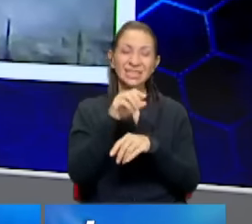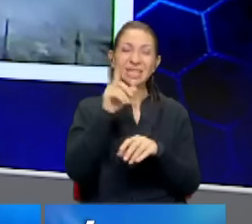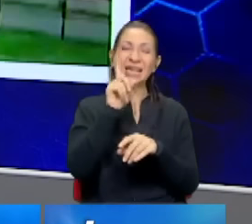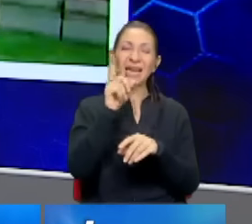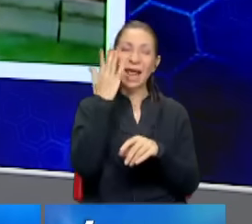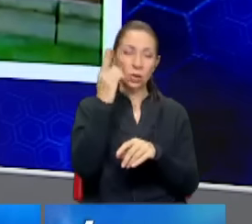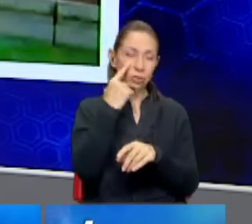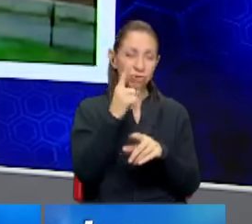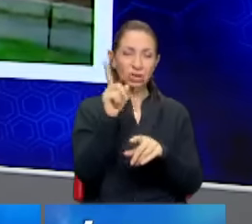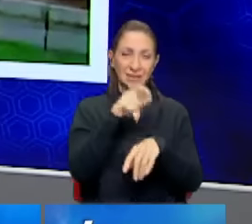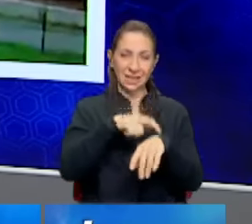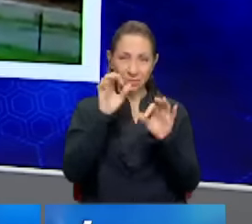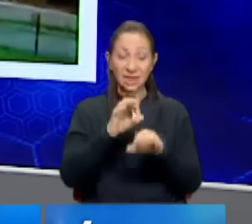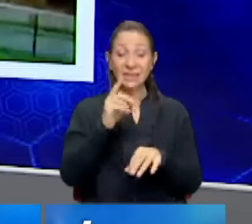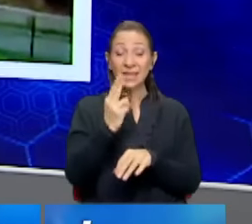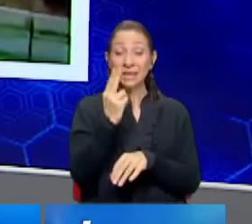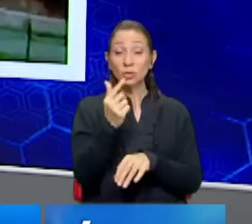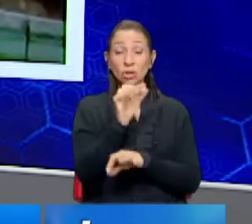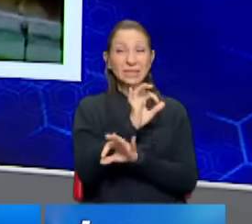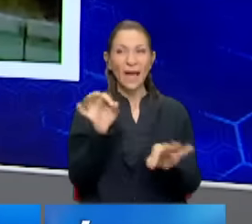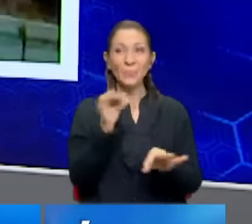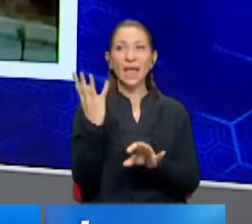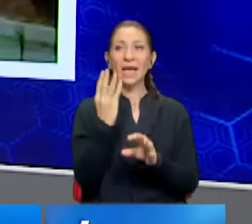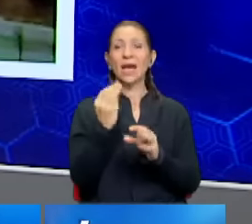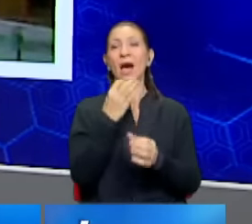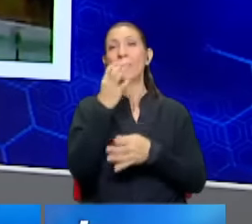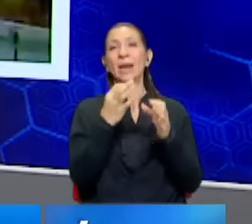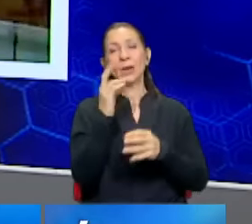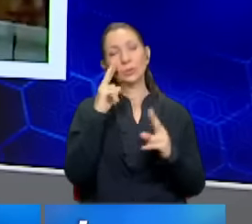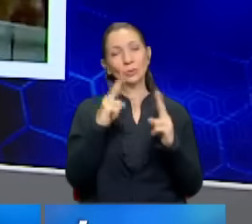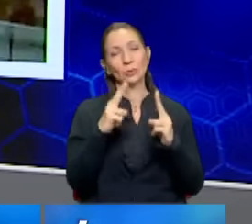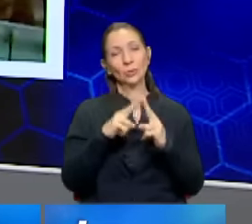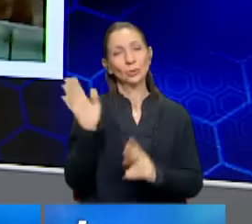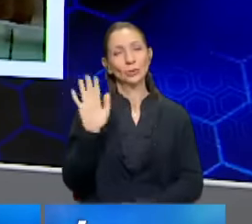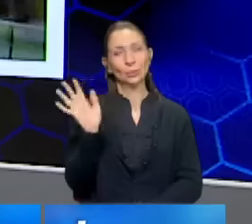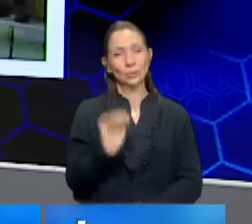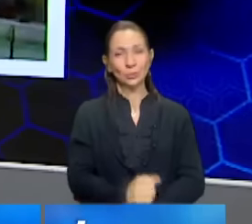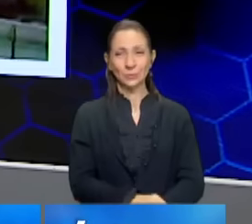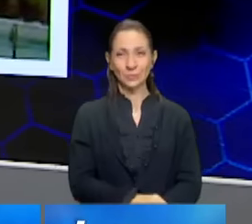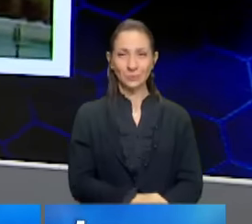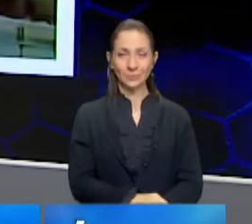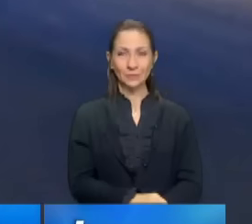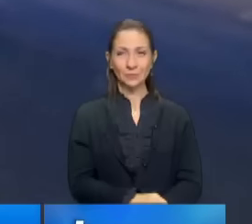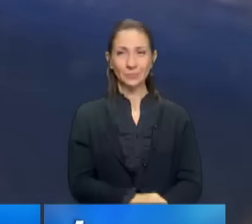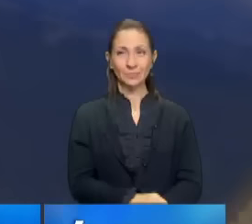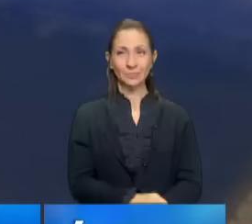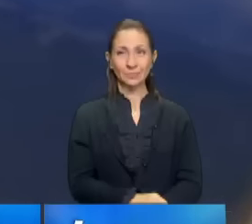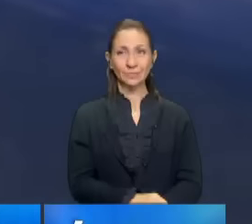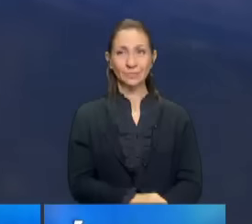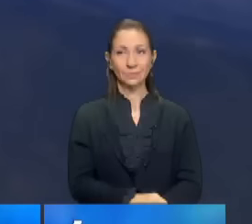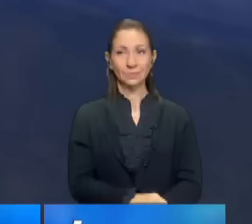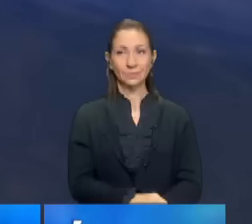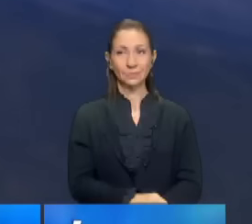karşınızda olacak. Yarın saat tam 7.30'da daha iyi haberlerle görüşebilmek ümidiyle.